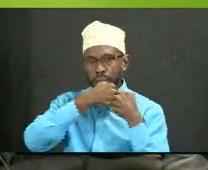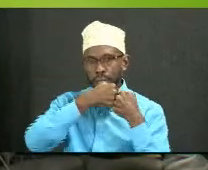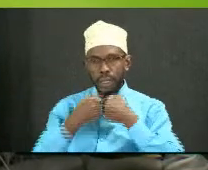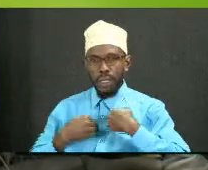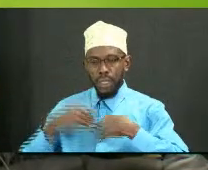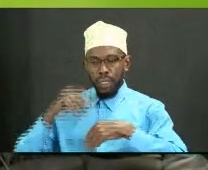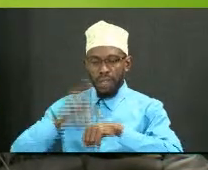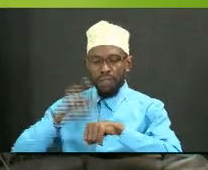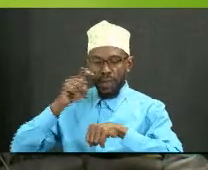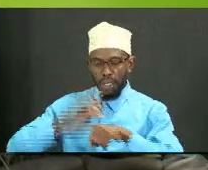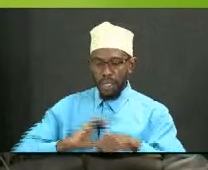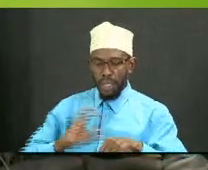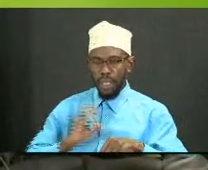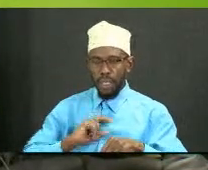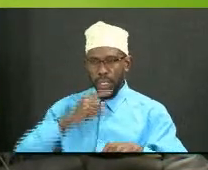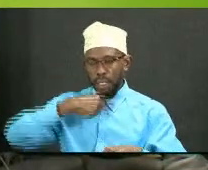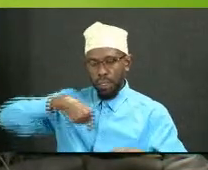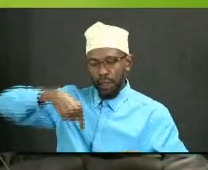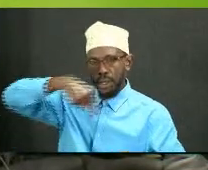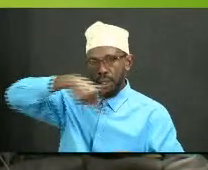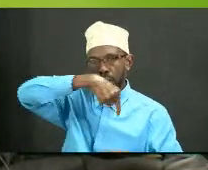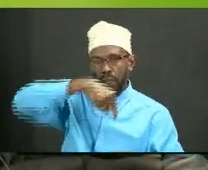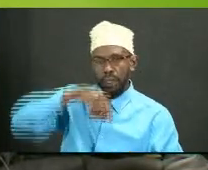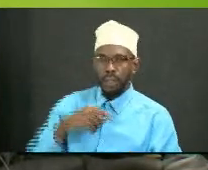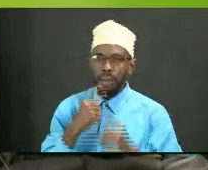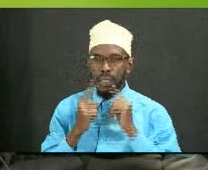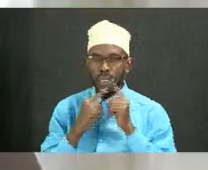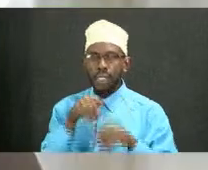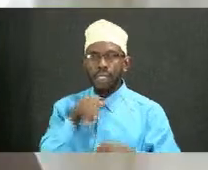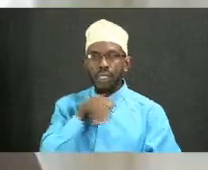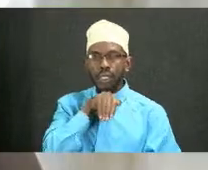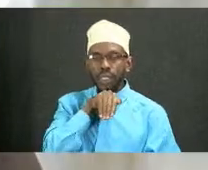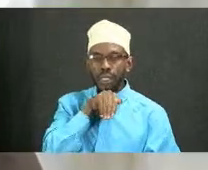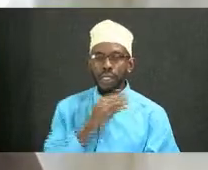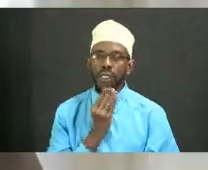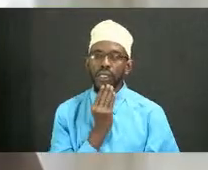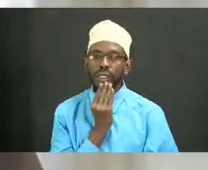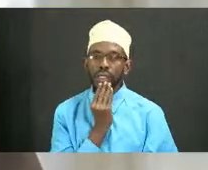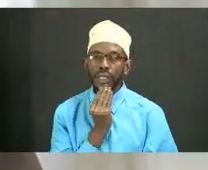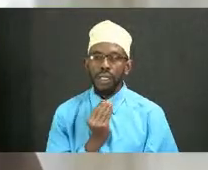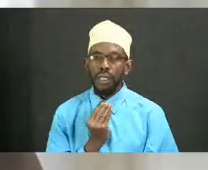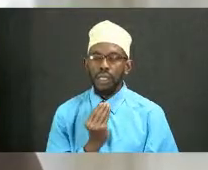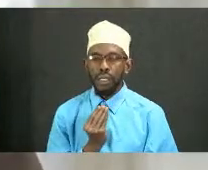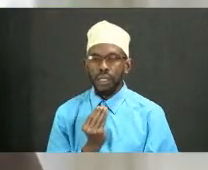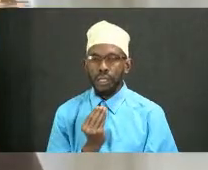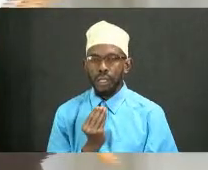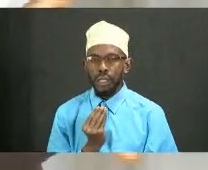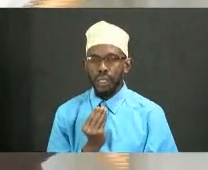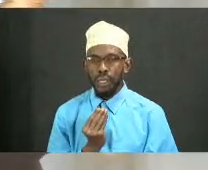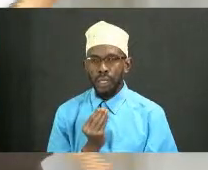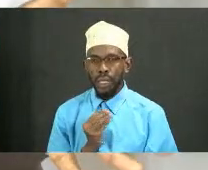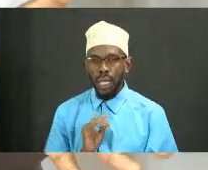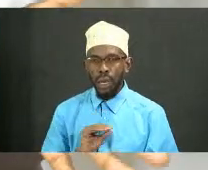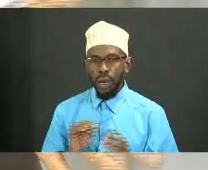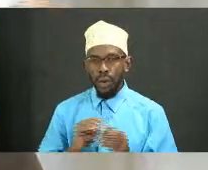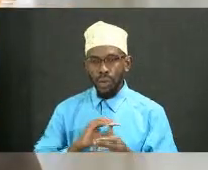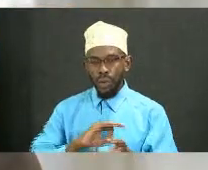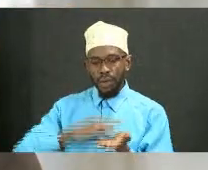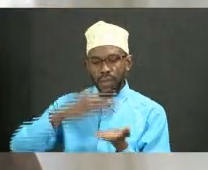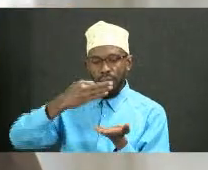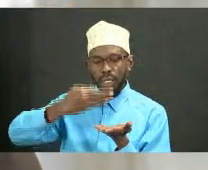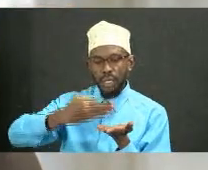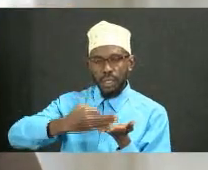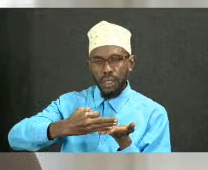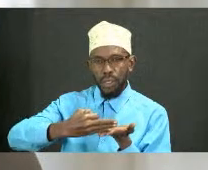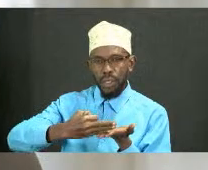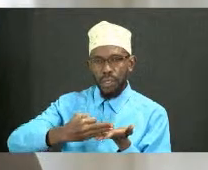ambayo imetukumba. Kama alivyosema Sheikh, hiyo ukiangalia our financial status,